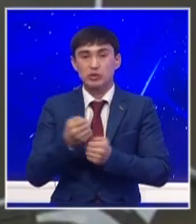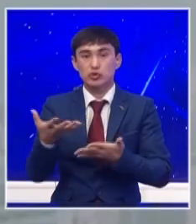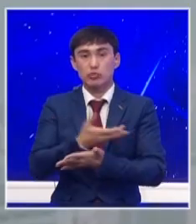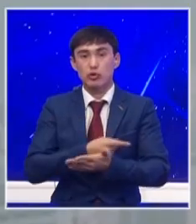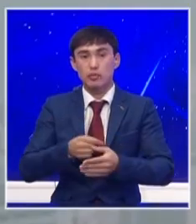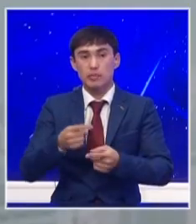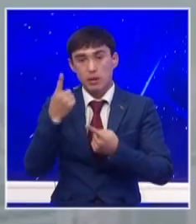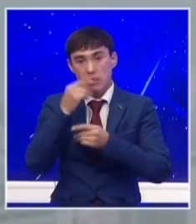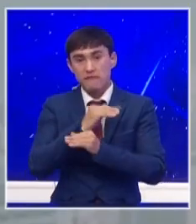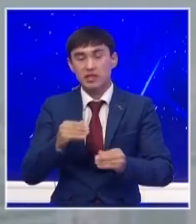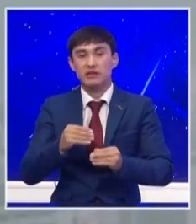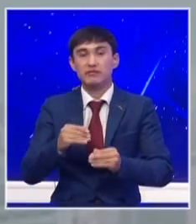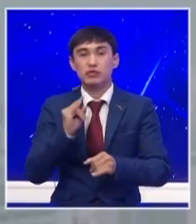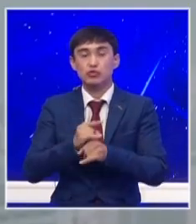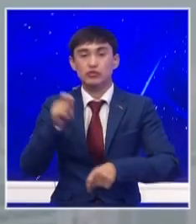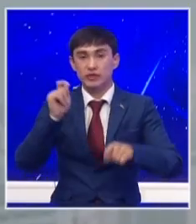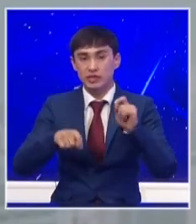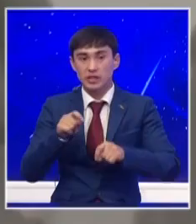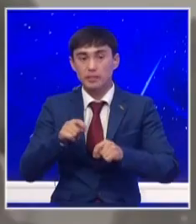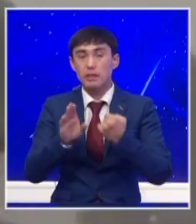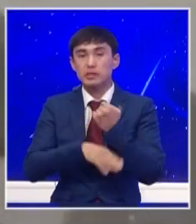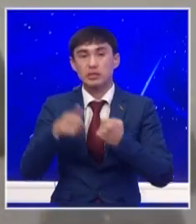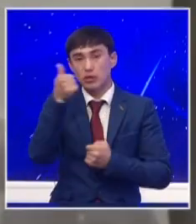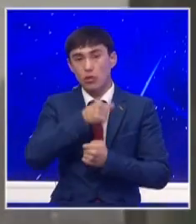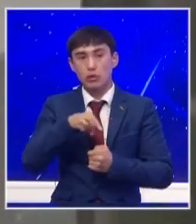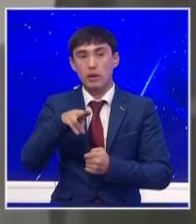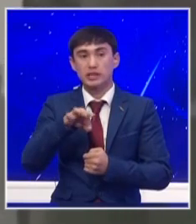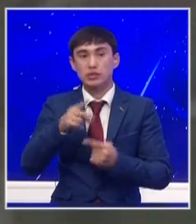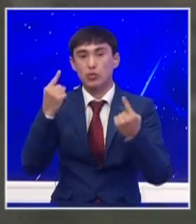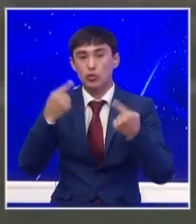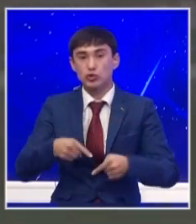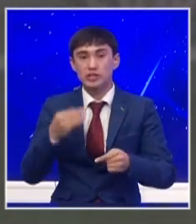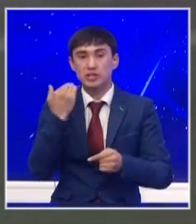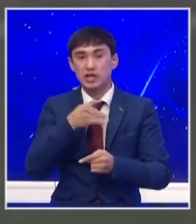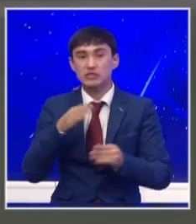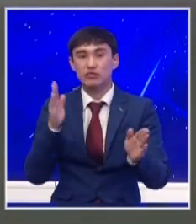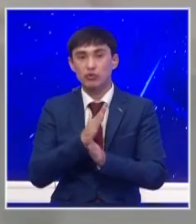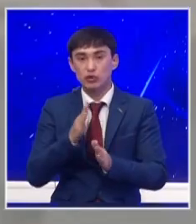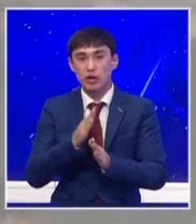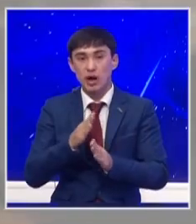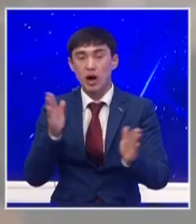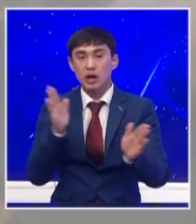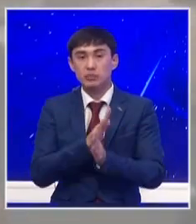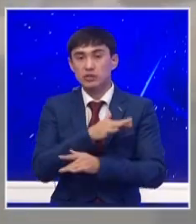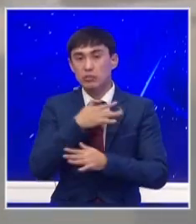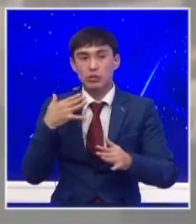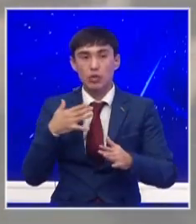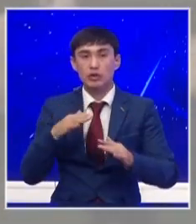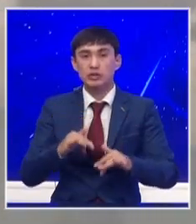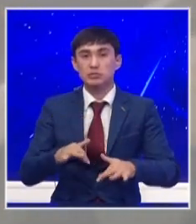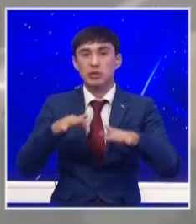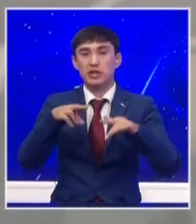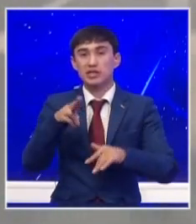данных по эффективности искусственного дождя в последние годы в Пакистане ухудшается качество воздуха в атмосфере собираются испарения